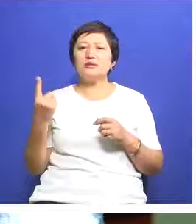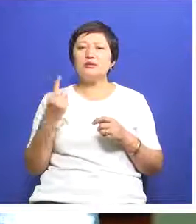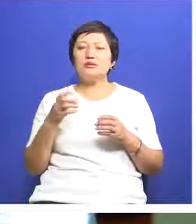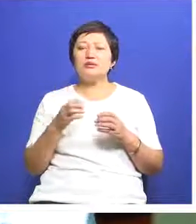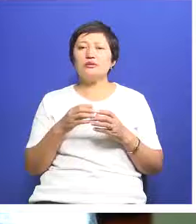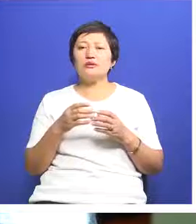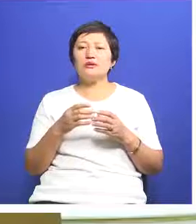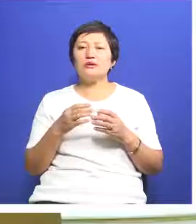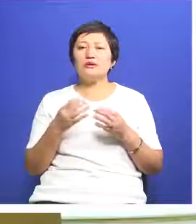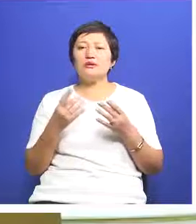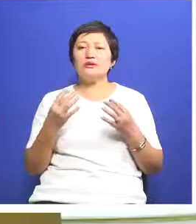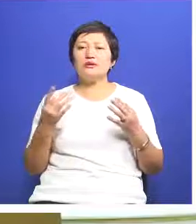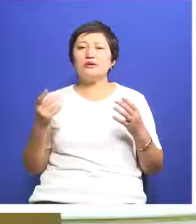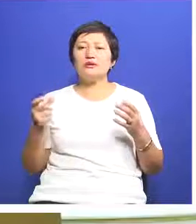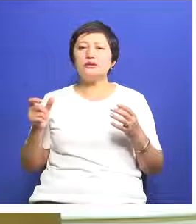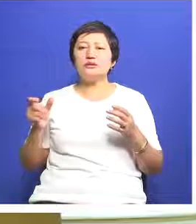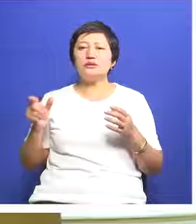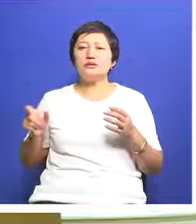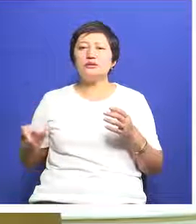неше тұрғын бар қазіргі таңда?